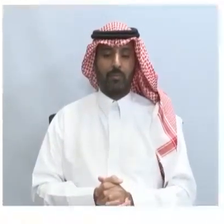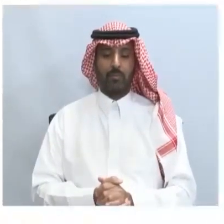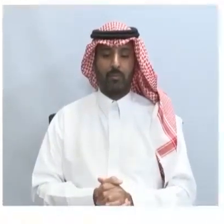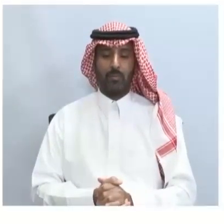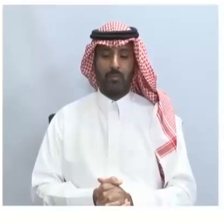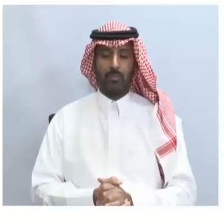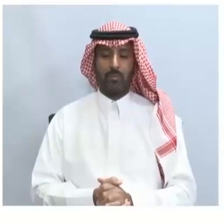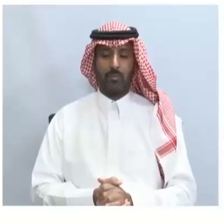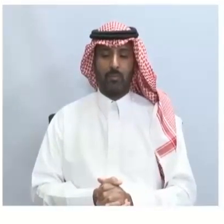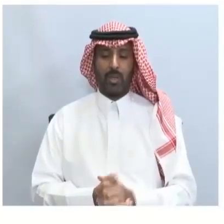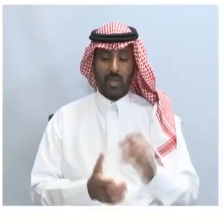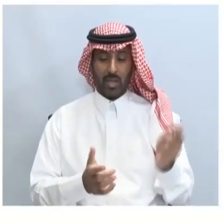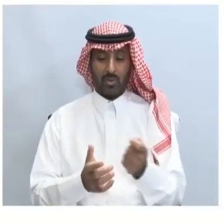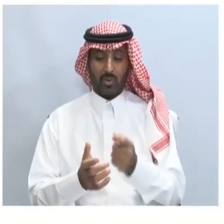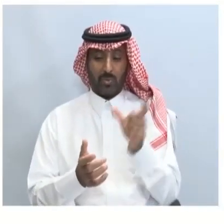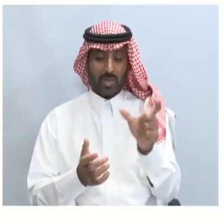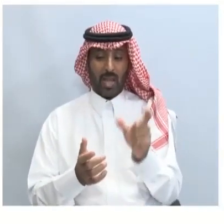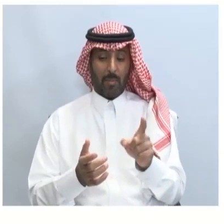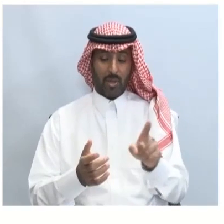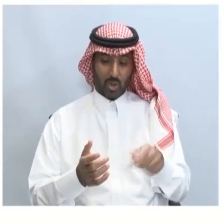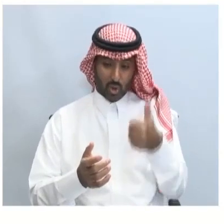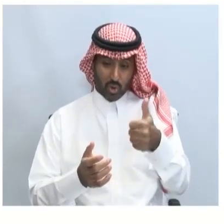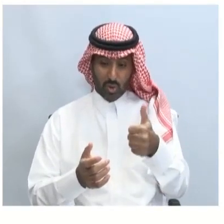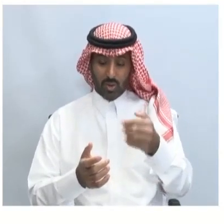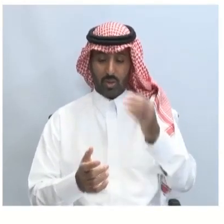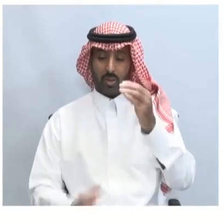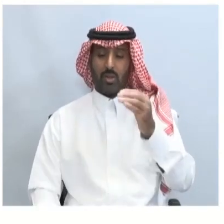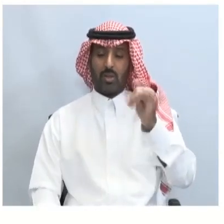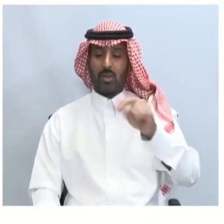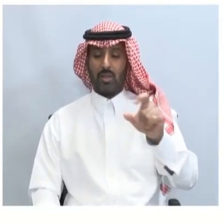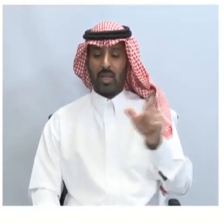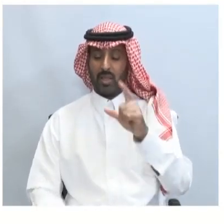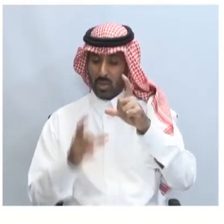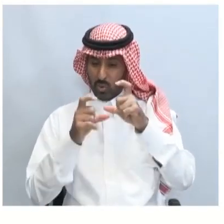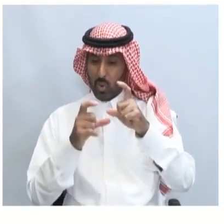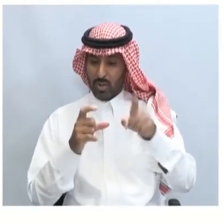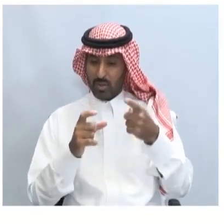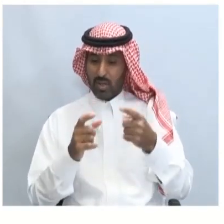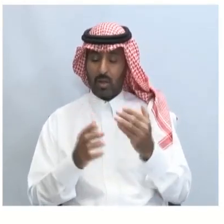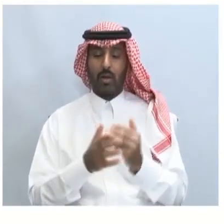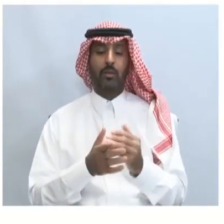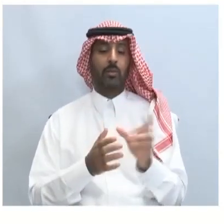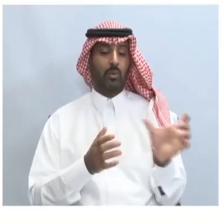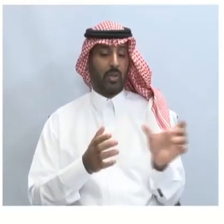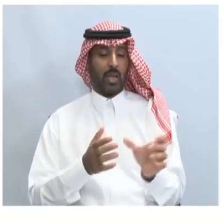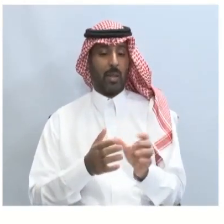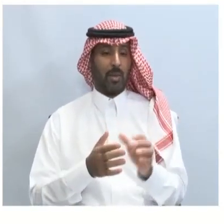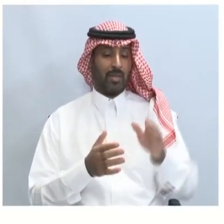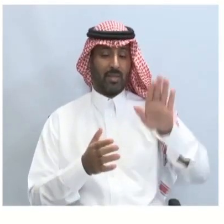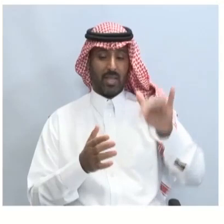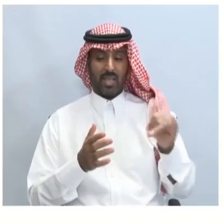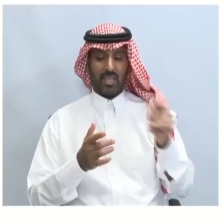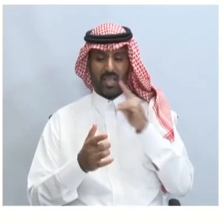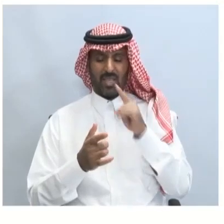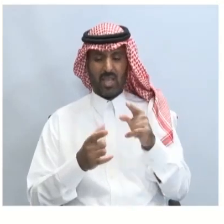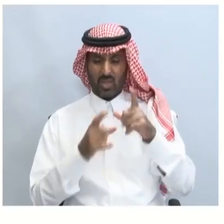نلون اكتب كلمه جيد تحت الصوره الصحيحه وكلمه سيء تحت الصوره الخطا شارع نظيف